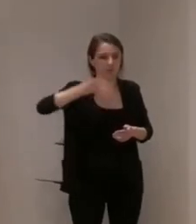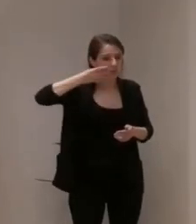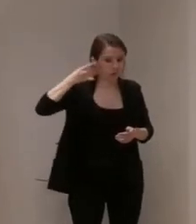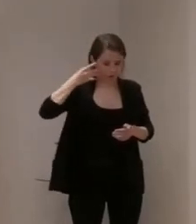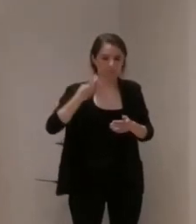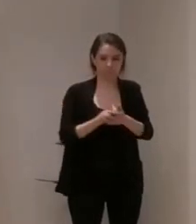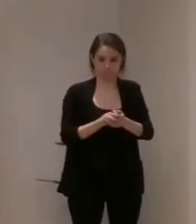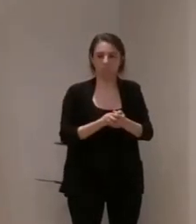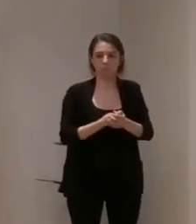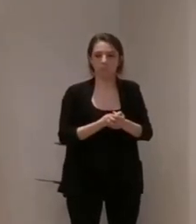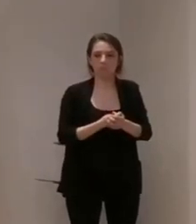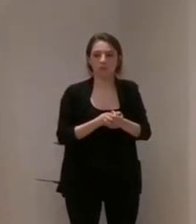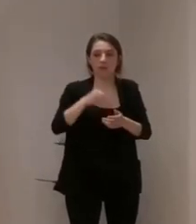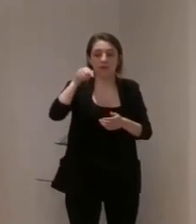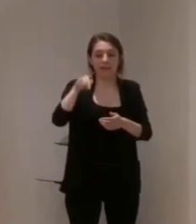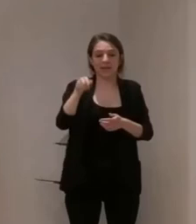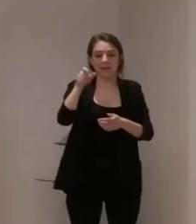Aquesta sentència és una barbaritat i